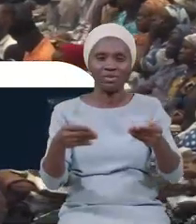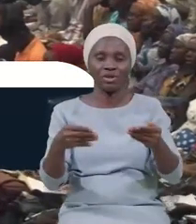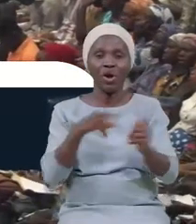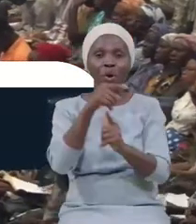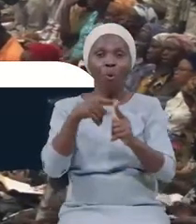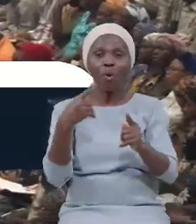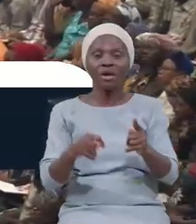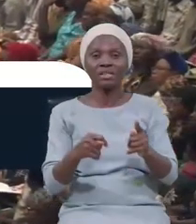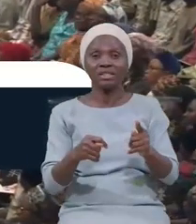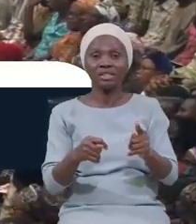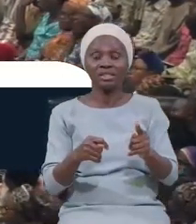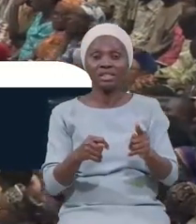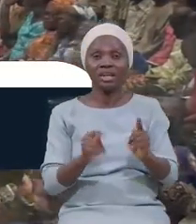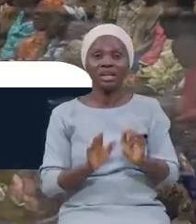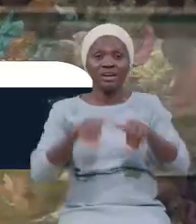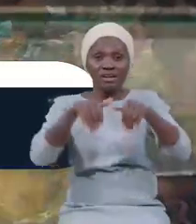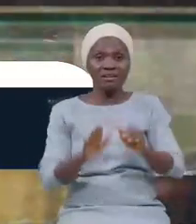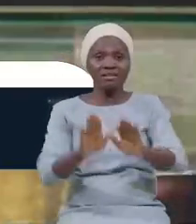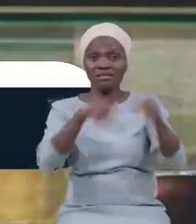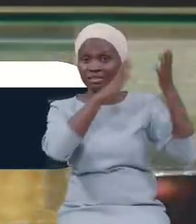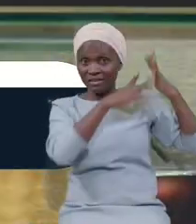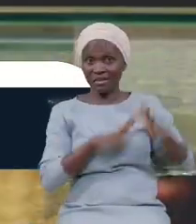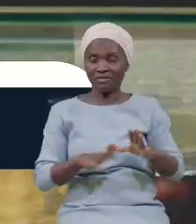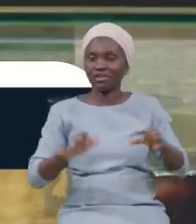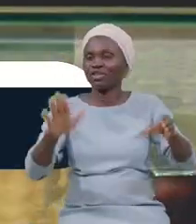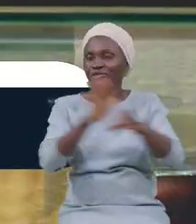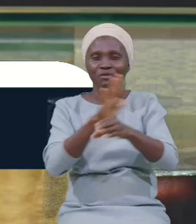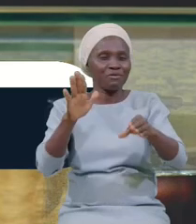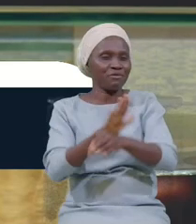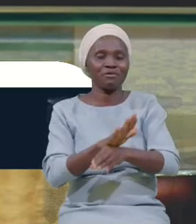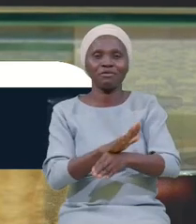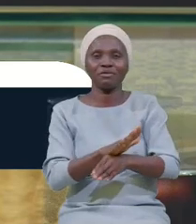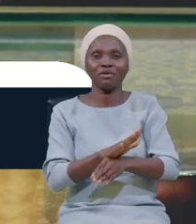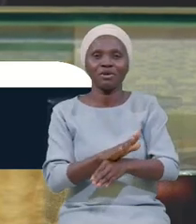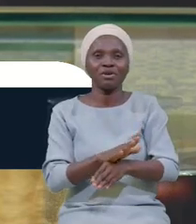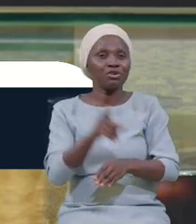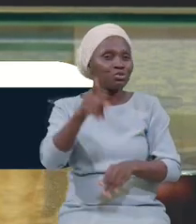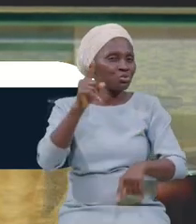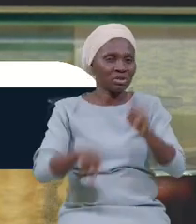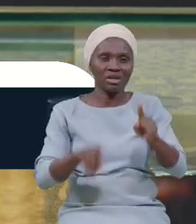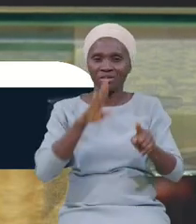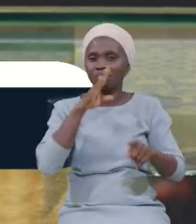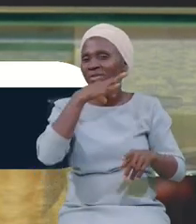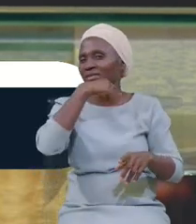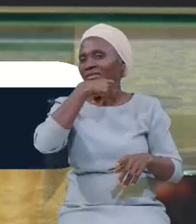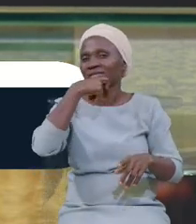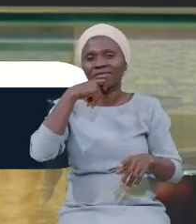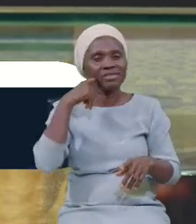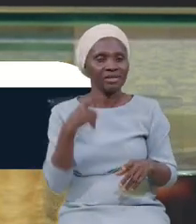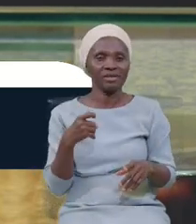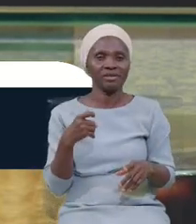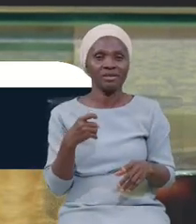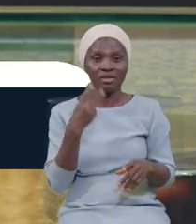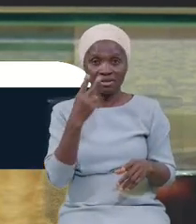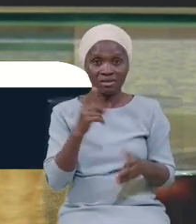Lorsque les fleuves débordent, ne pas rester épuisé, sec. Verset 23. La